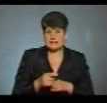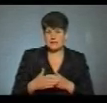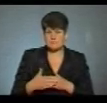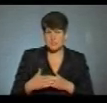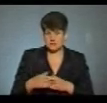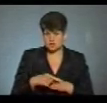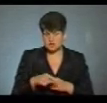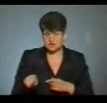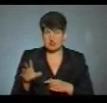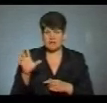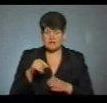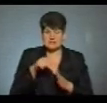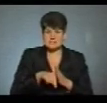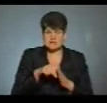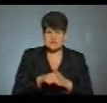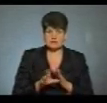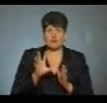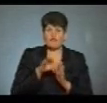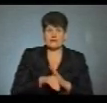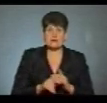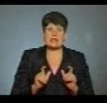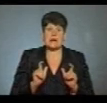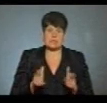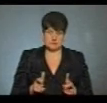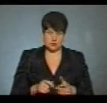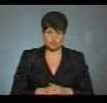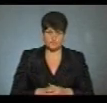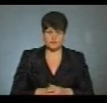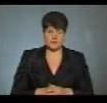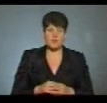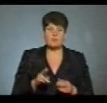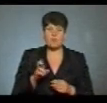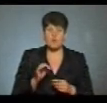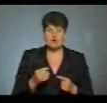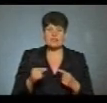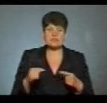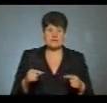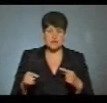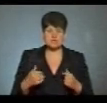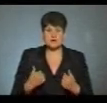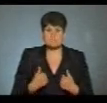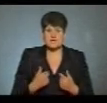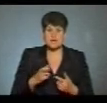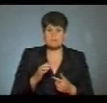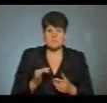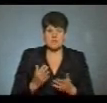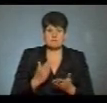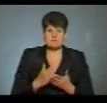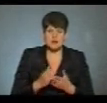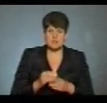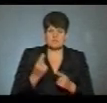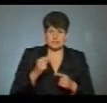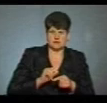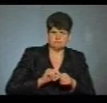і взагалі весь сенс введення цього карантину. Бо інакше ми би досягли колосального